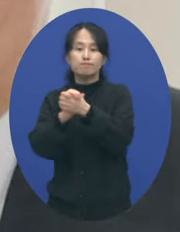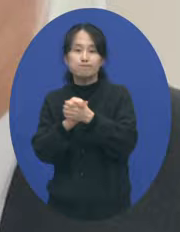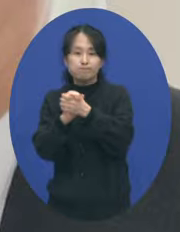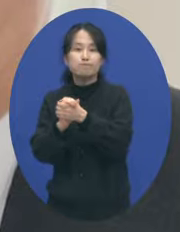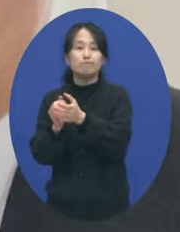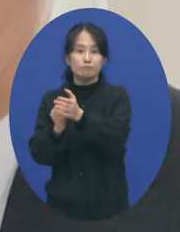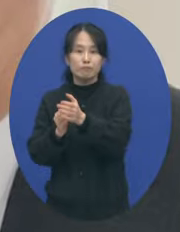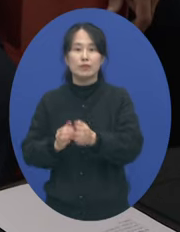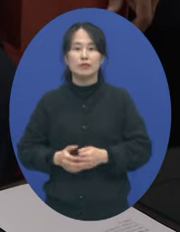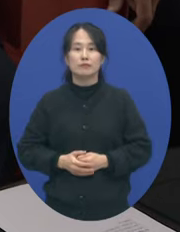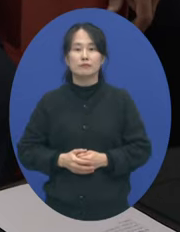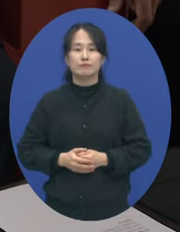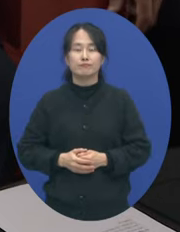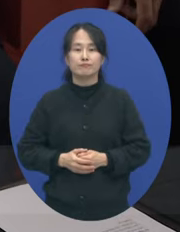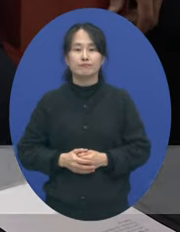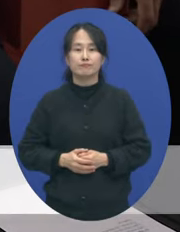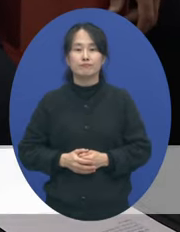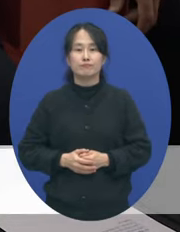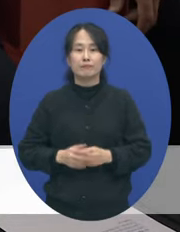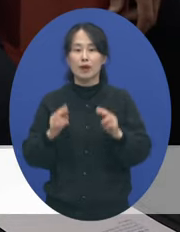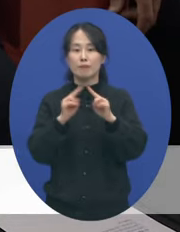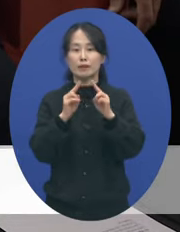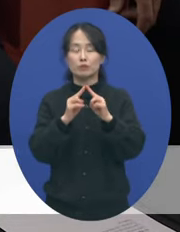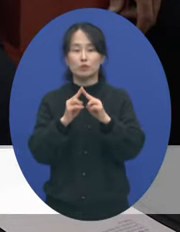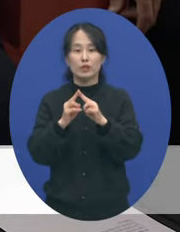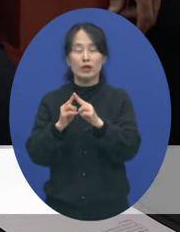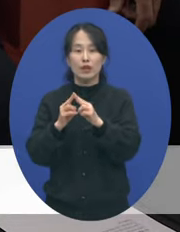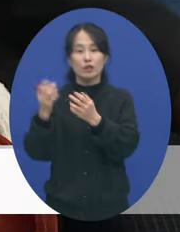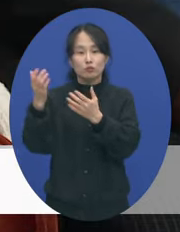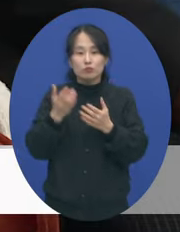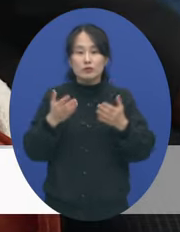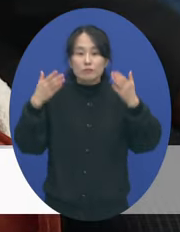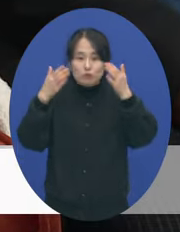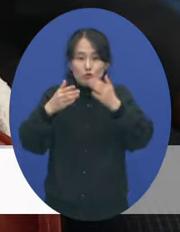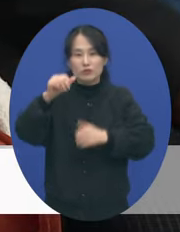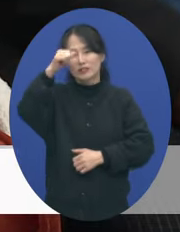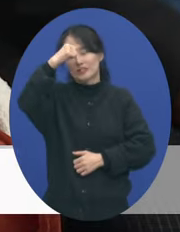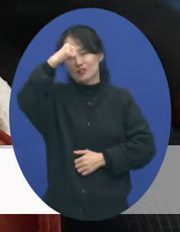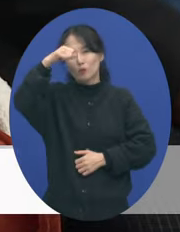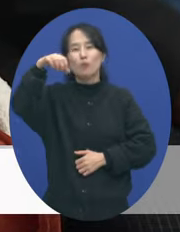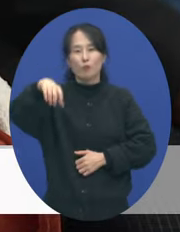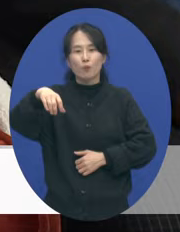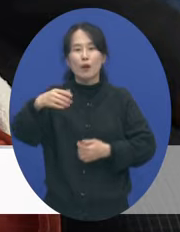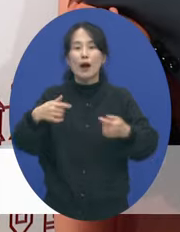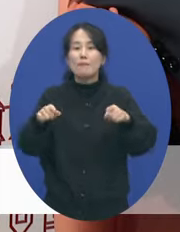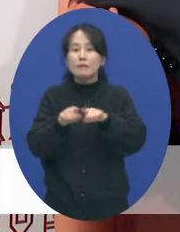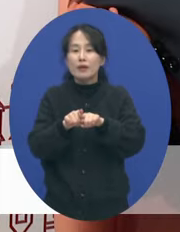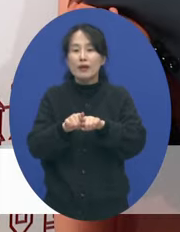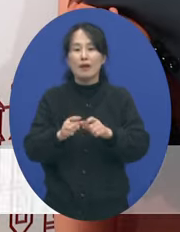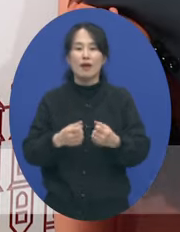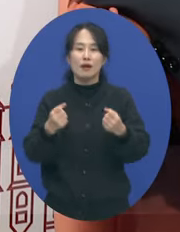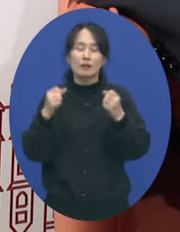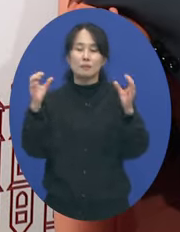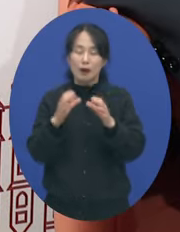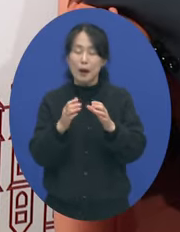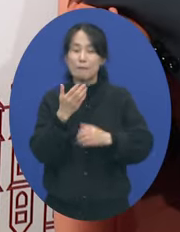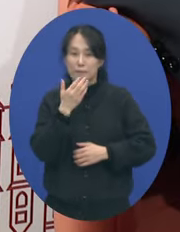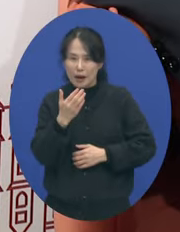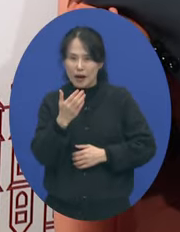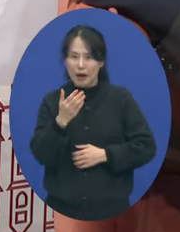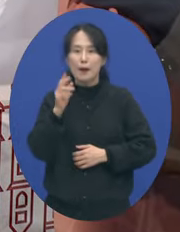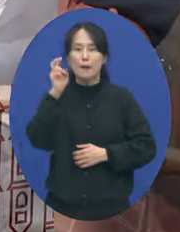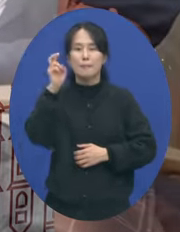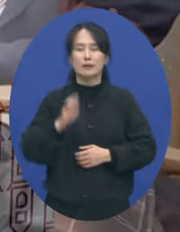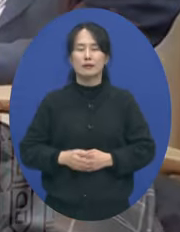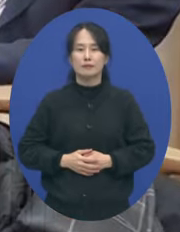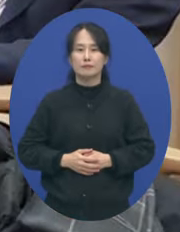신뢰를 쌓았습니다. 특히 반도체 기업 유치에 주력하고 있는 인도의 마하라 슈트라주와는 협력 가능성을 크게